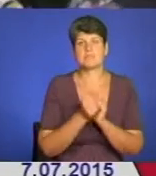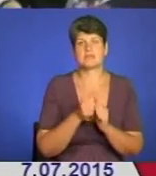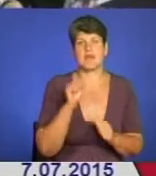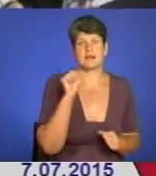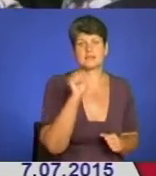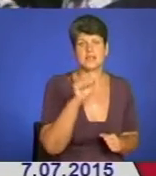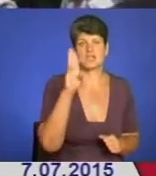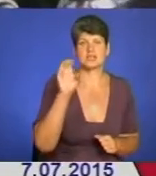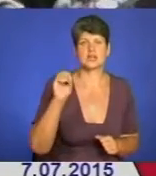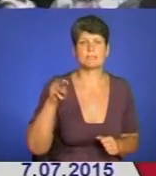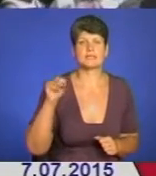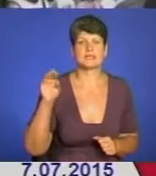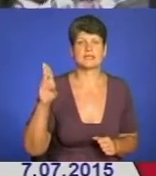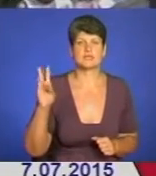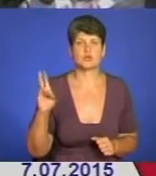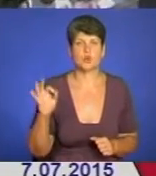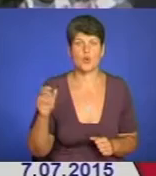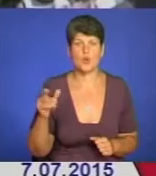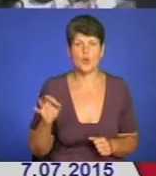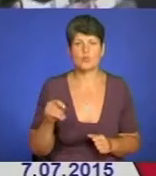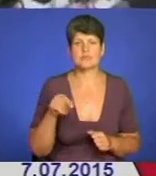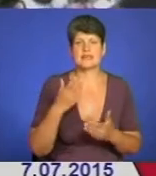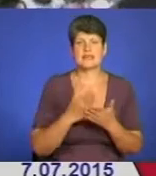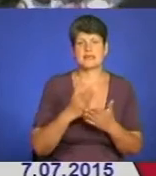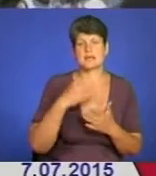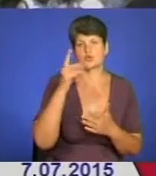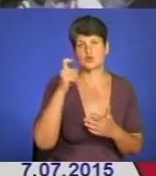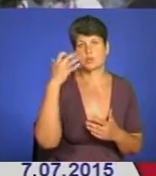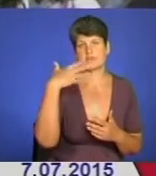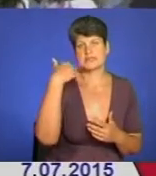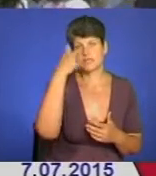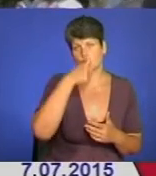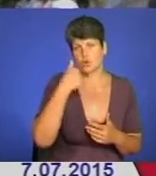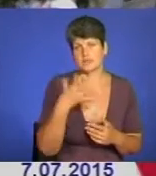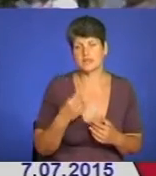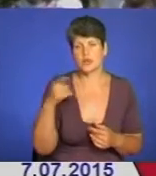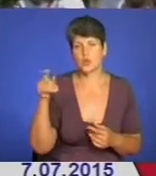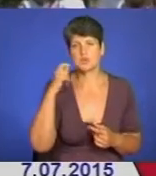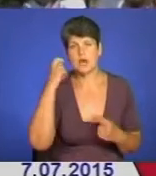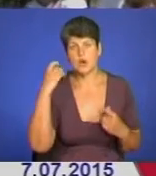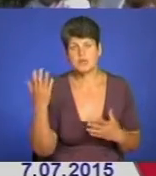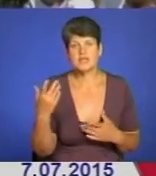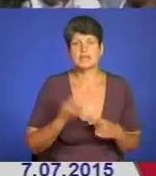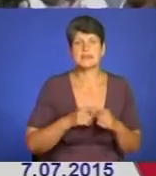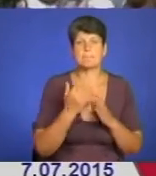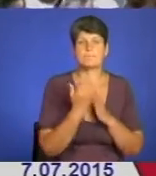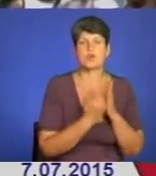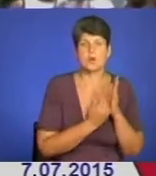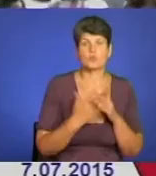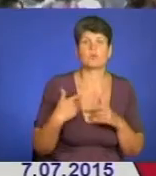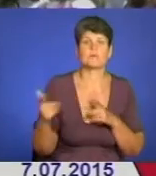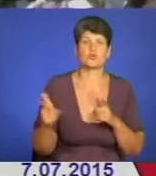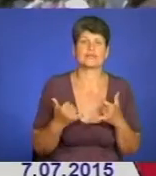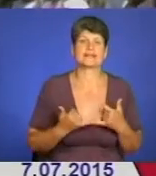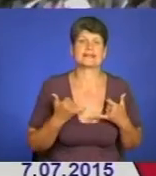Андрея Шептицького, адже цього року ми обходимо 150-ту річницю від дня його народження. Тому також програма веселих канікул з Богом, яку ми приготували